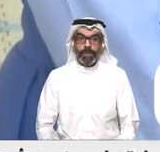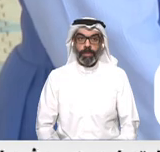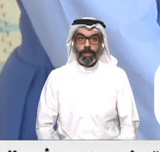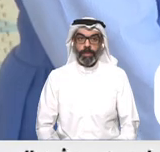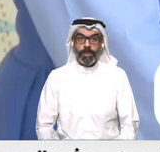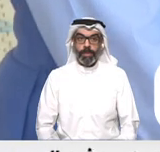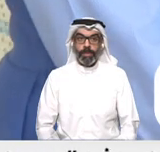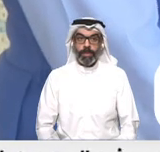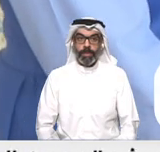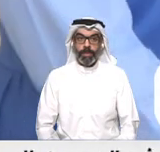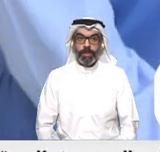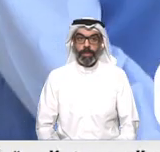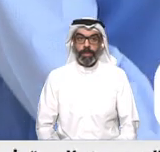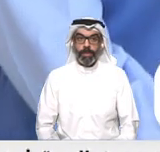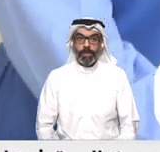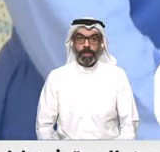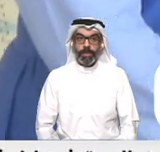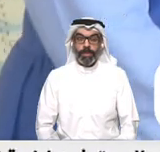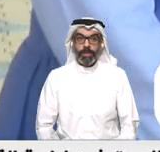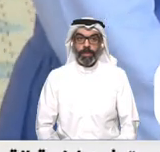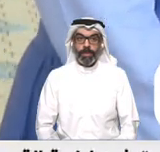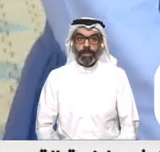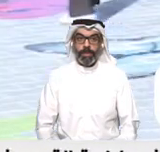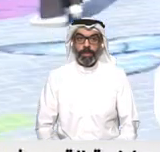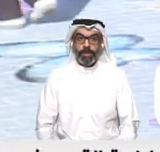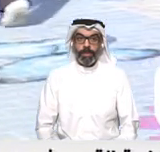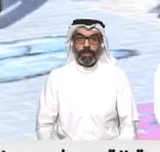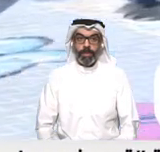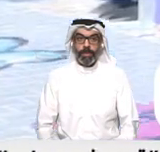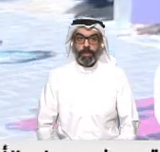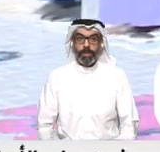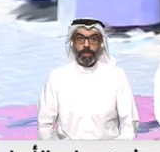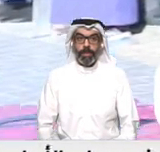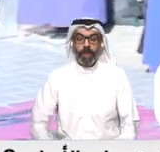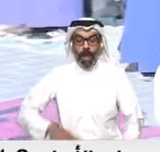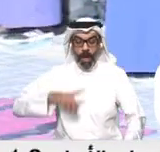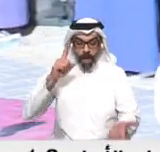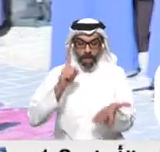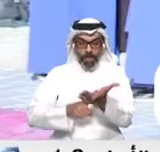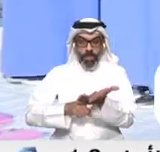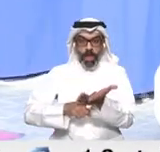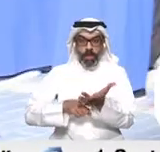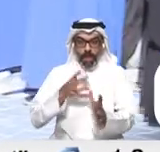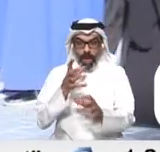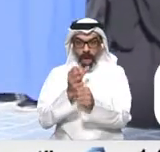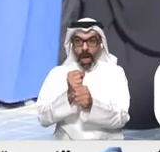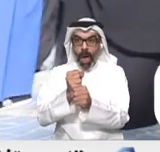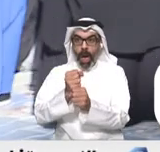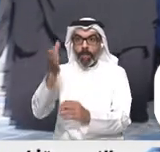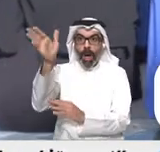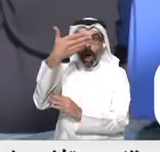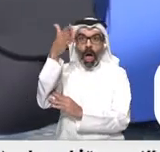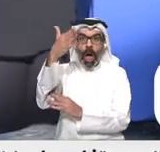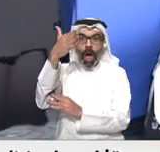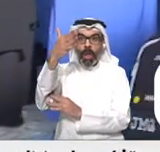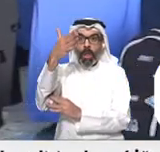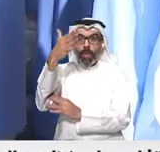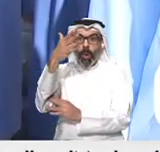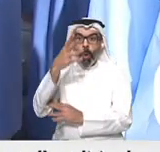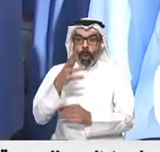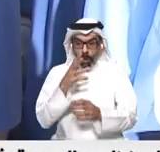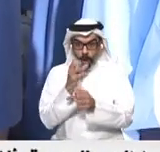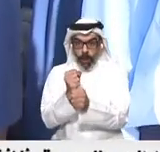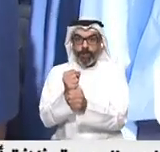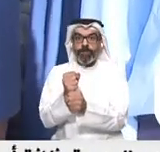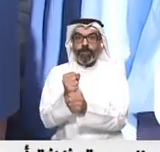طلعت كواكب جنة الخلود. التأكيد على حماية علم الكويت الوطني والحفاظ عليه